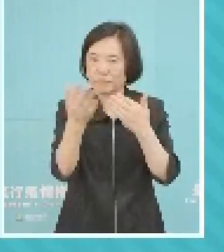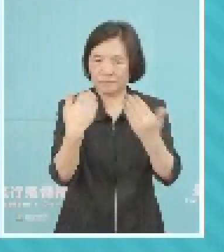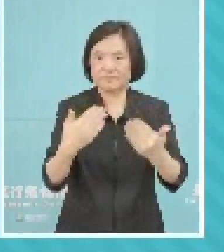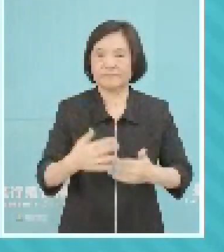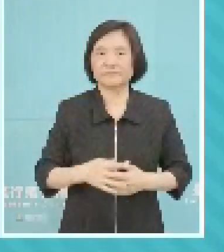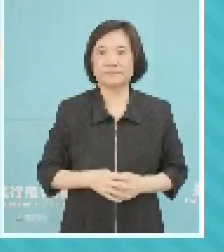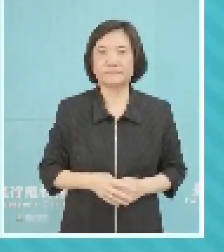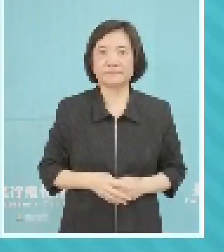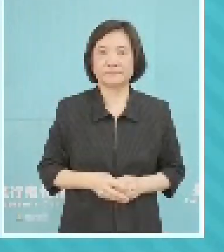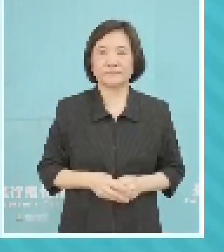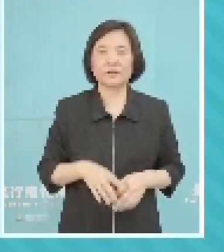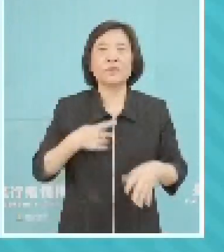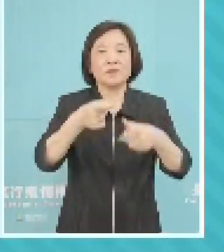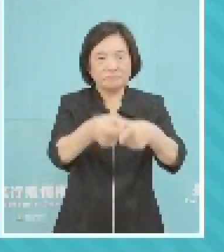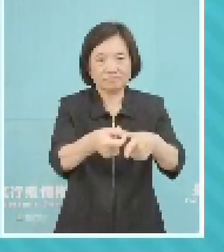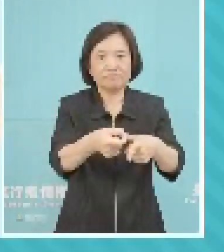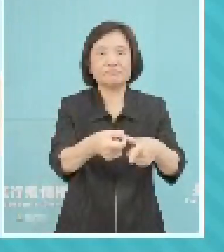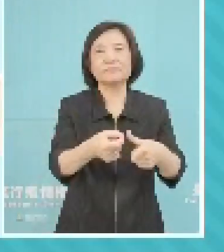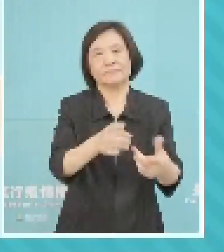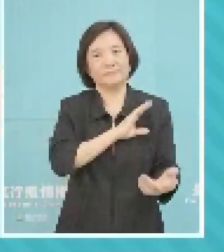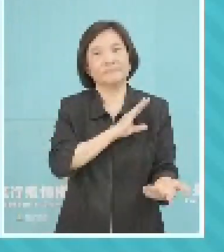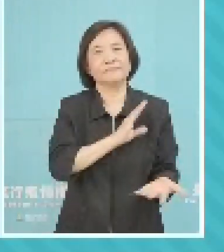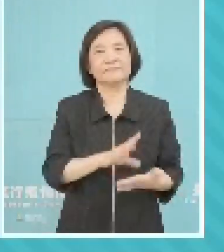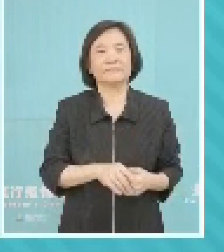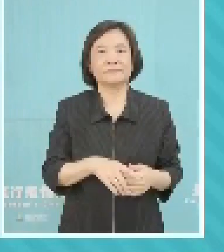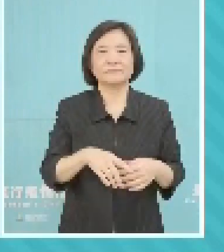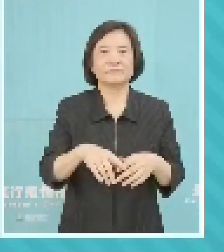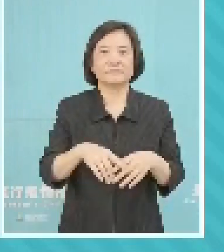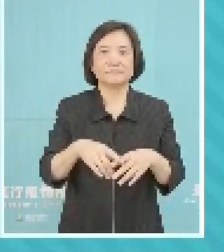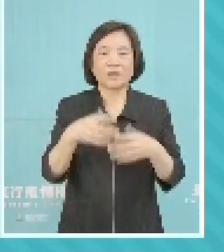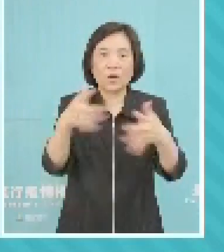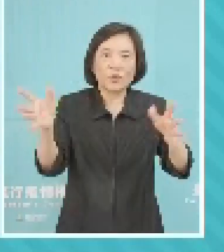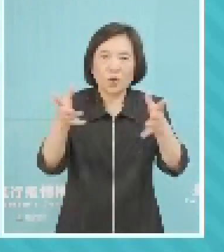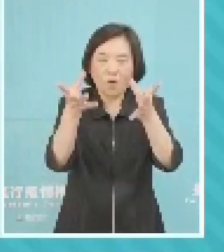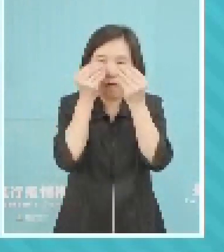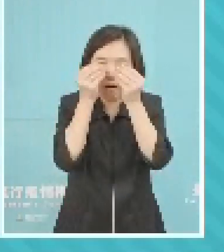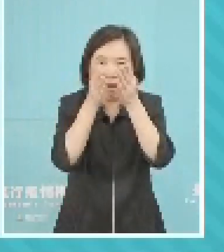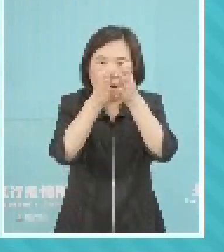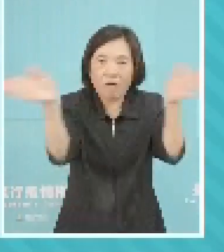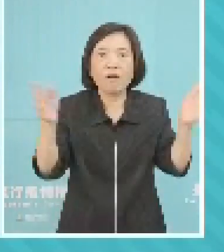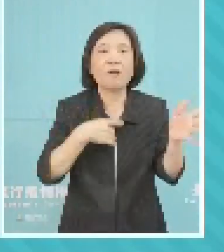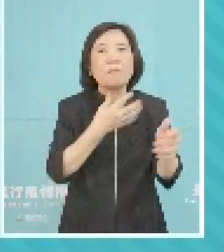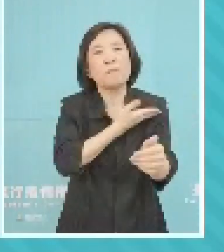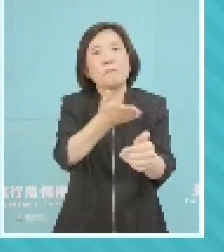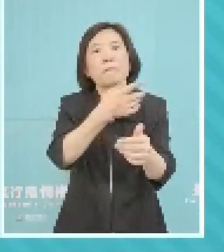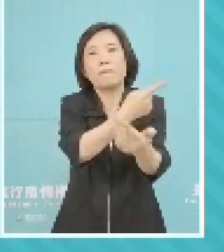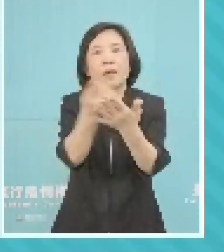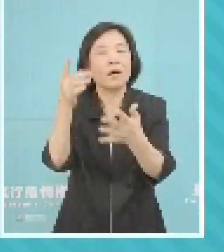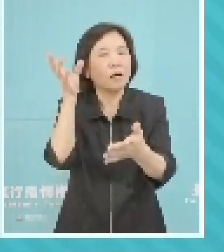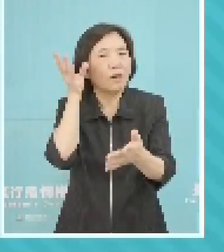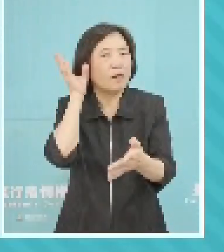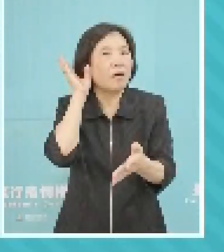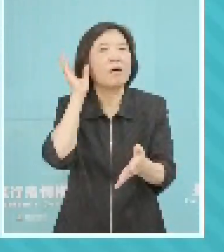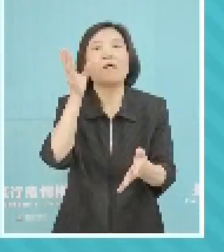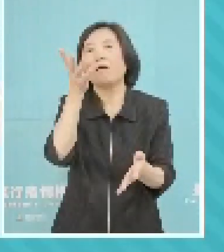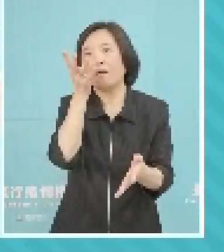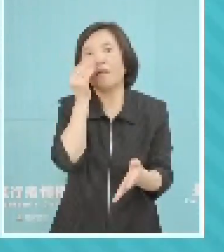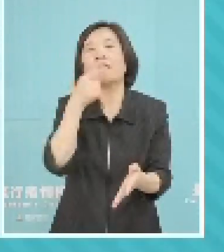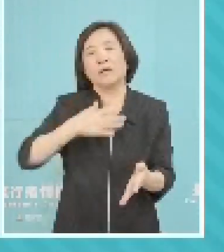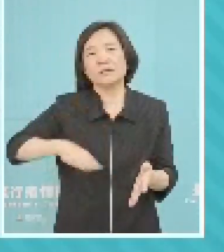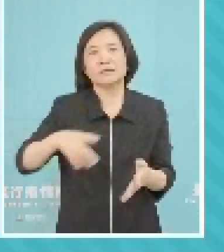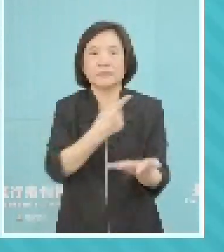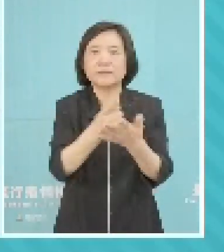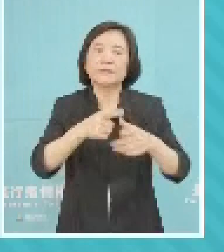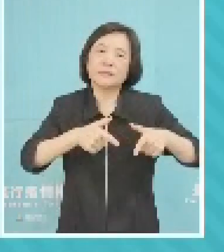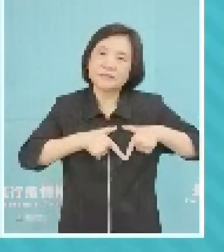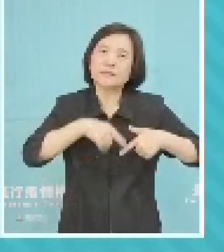啊，公开透明啊，资讯啊，大家知道要怎么做，心里面有个底，你知道吗，那整个